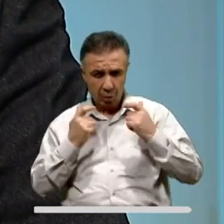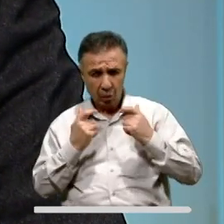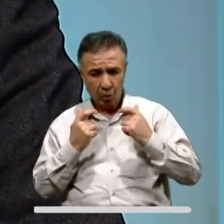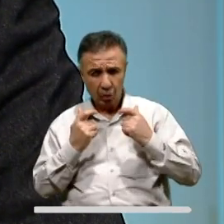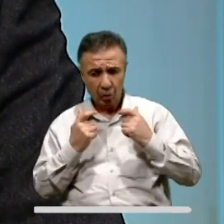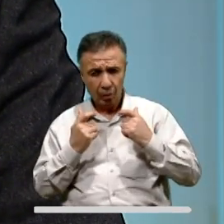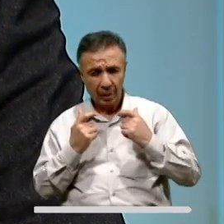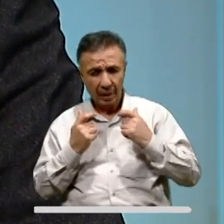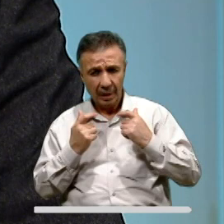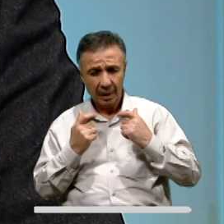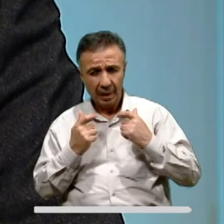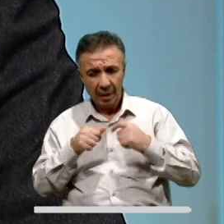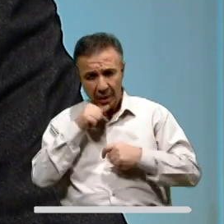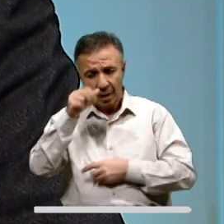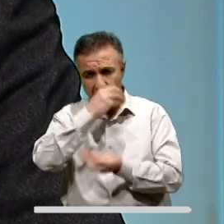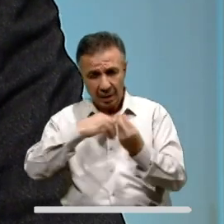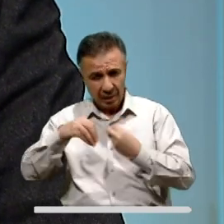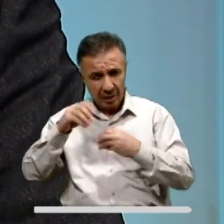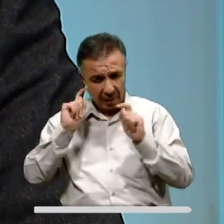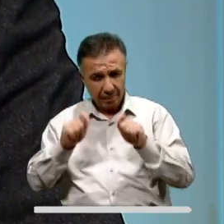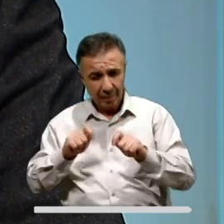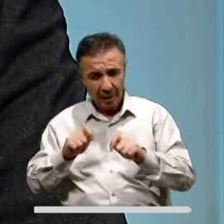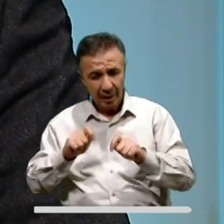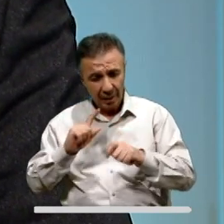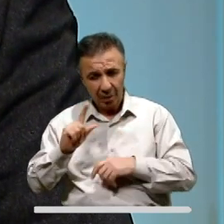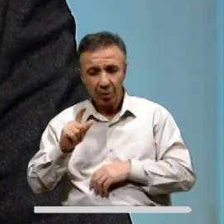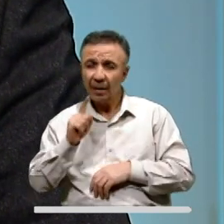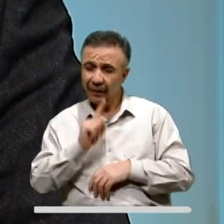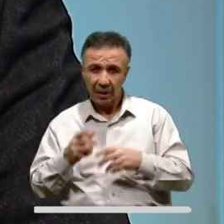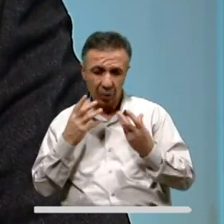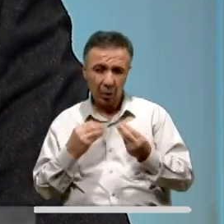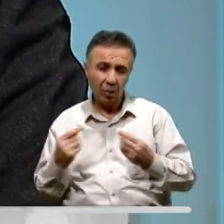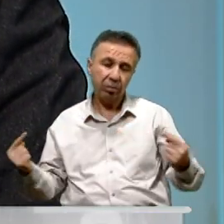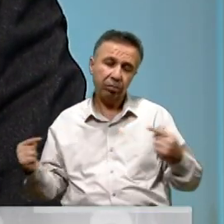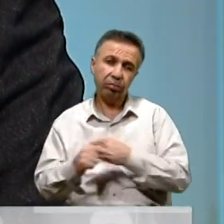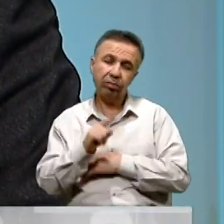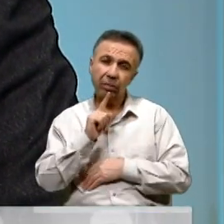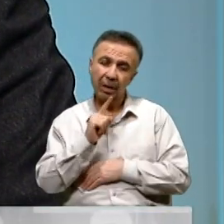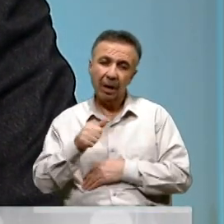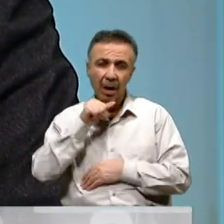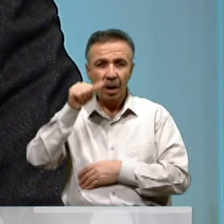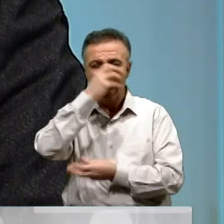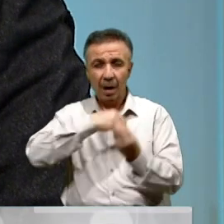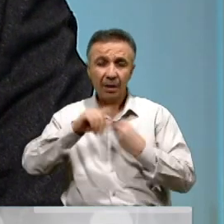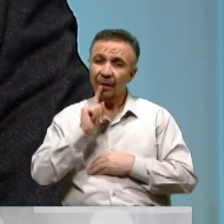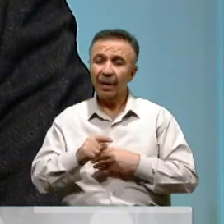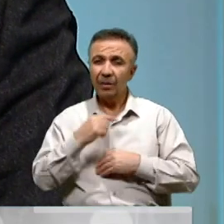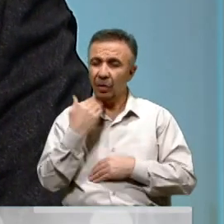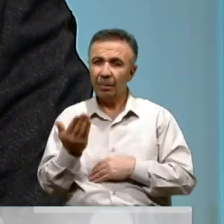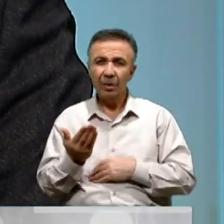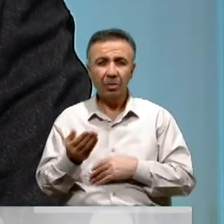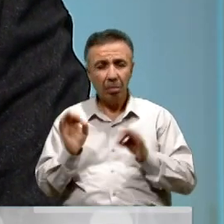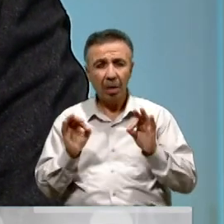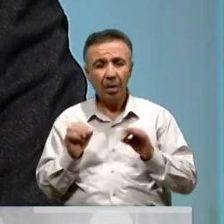edası, eda şartları yerine gelmişse hac farz olur. Aksi takdirde hac farz olmaz. Mutlak olarak